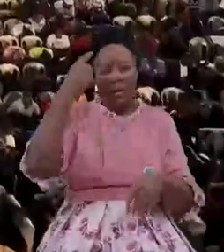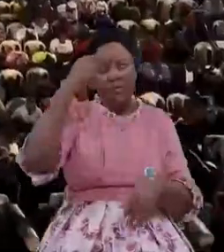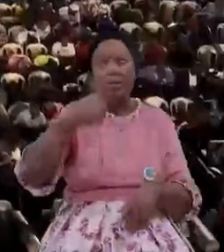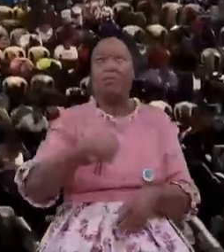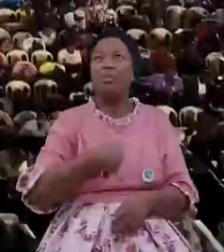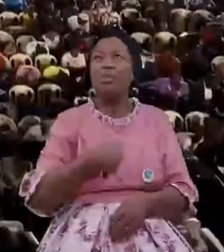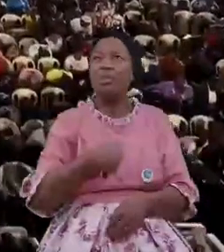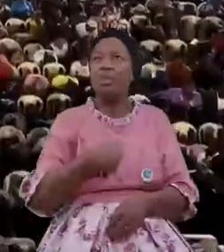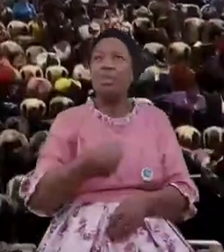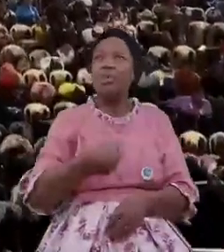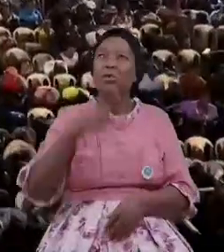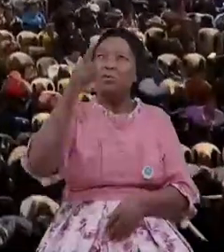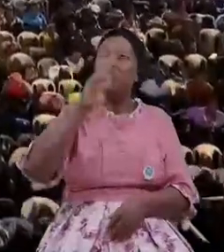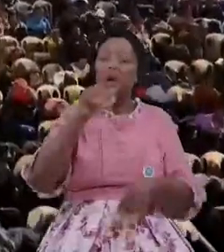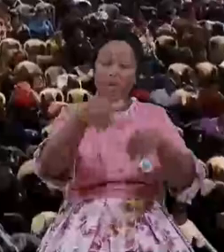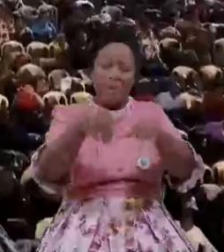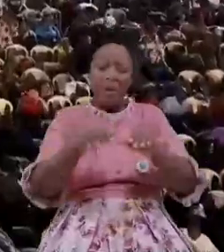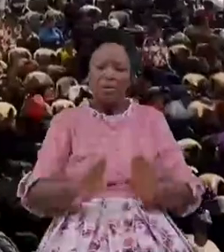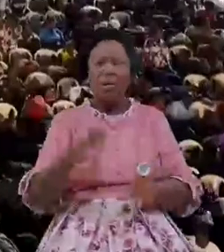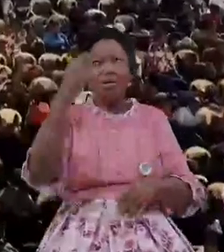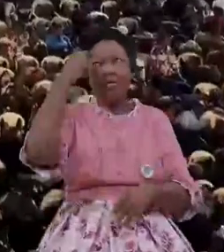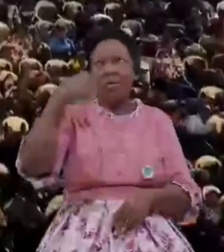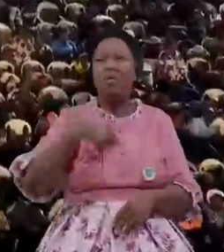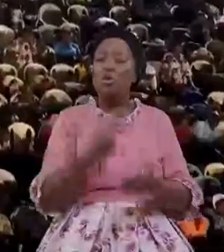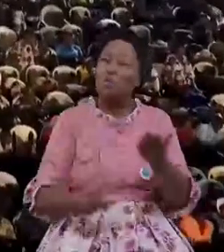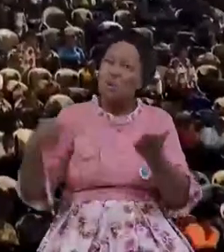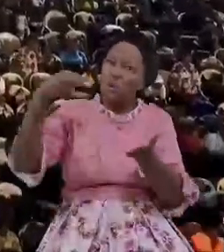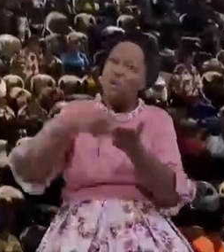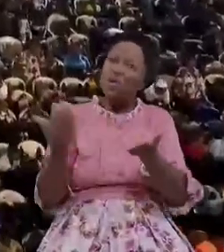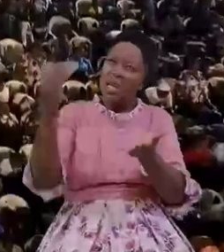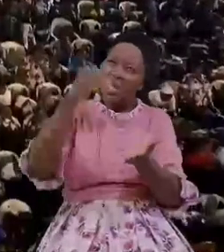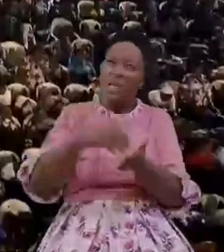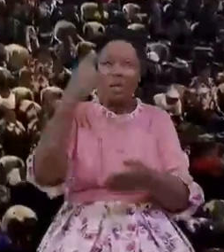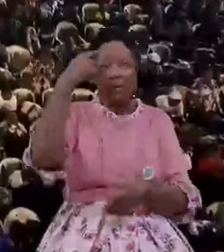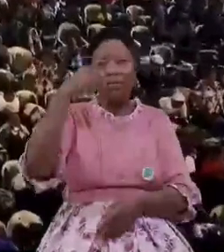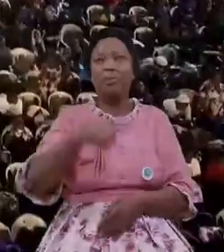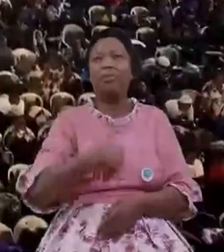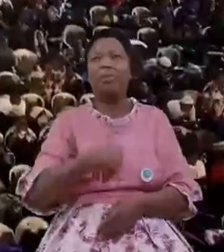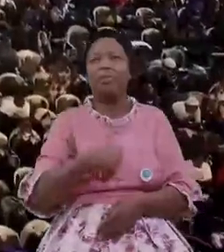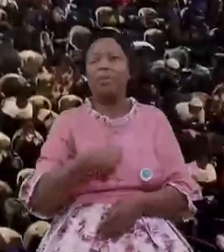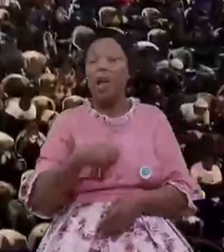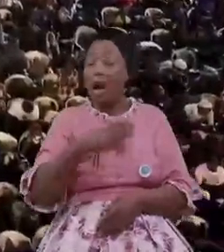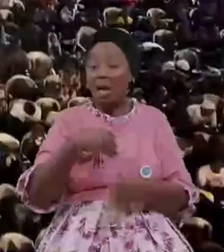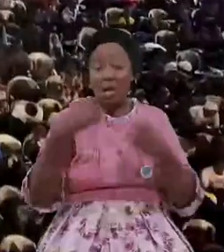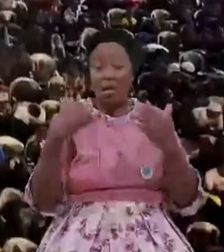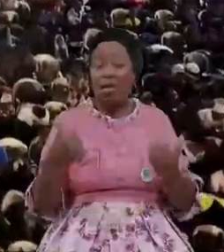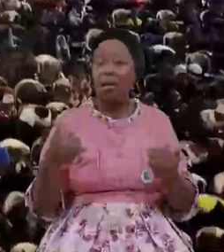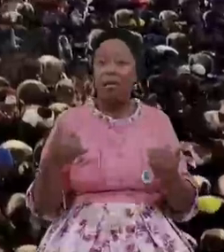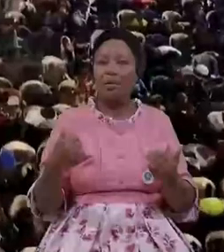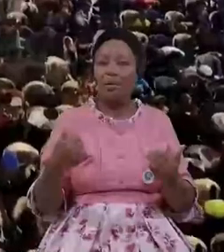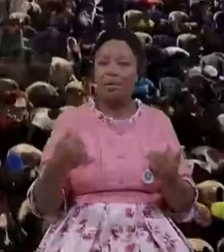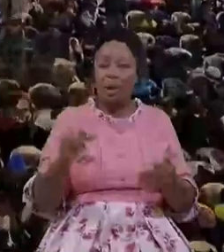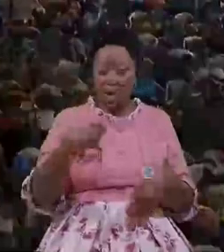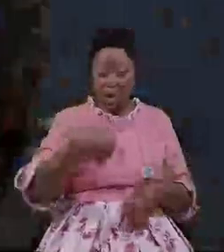moi répé cela tu ASI pour moi tu es ressuscité pour moi maintenant